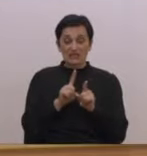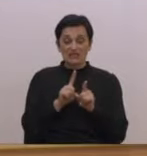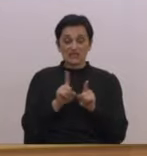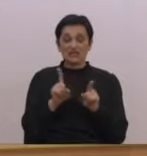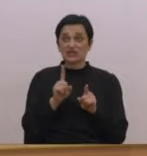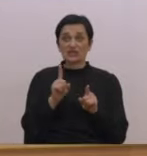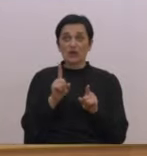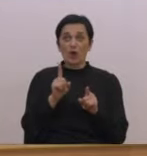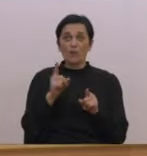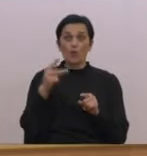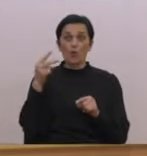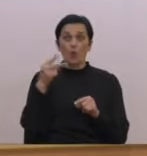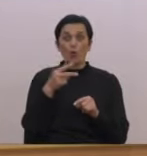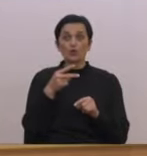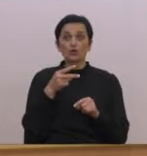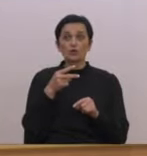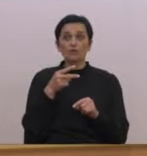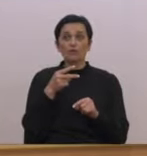არ მომხდარა